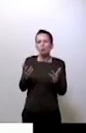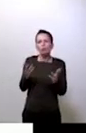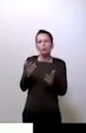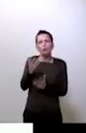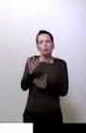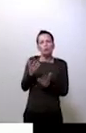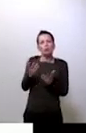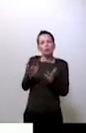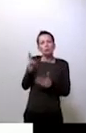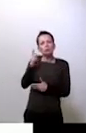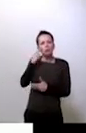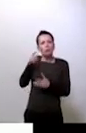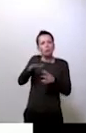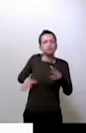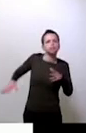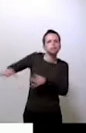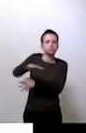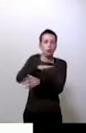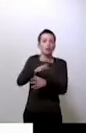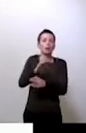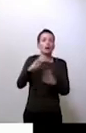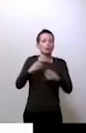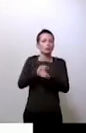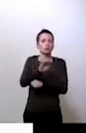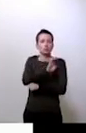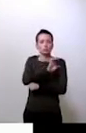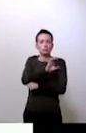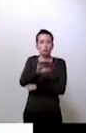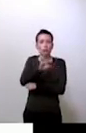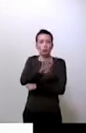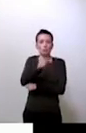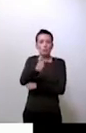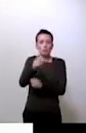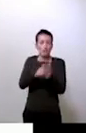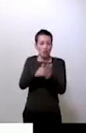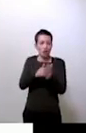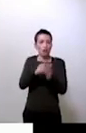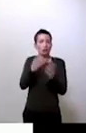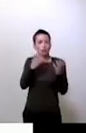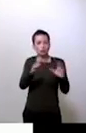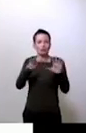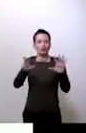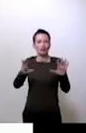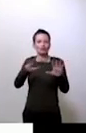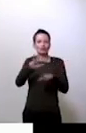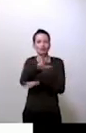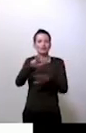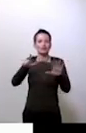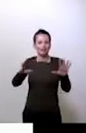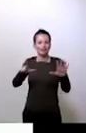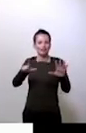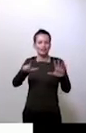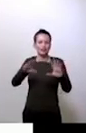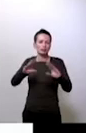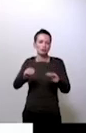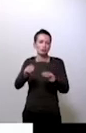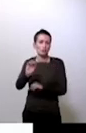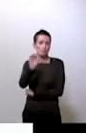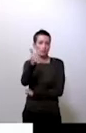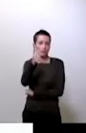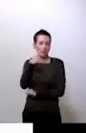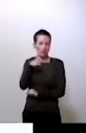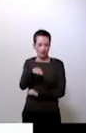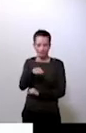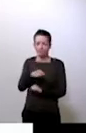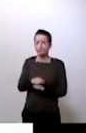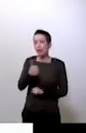Et on décompte aussi 141 937 résidences principales sur notre ville. Un point qui est